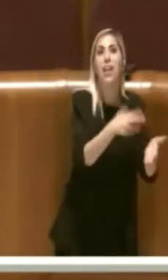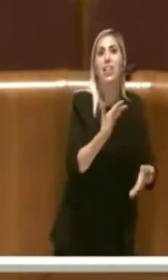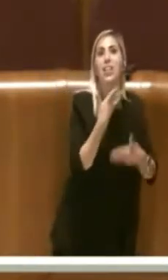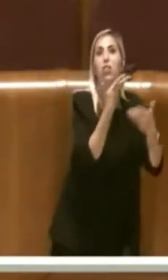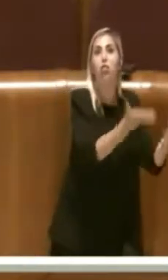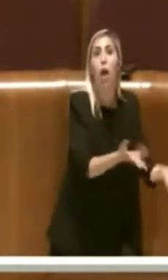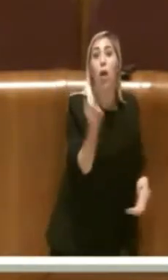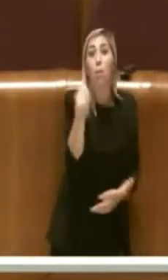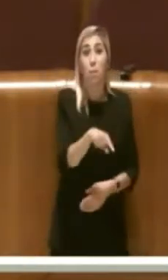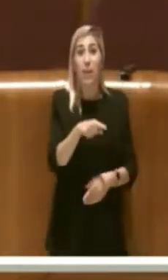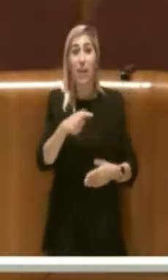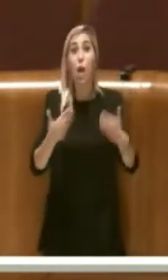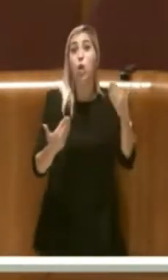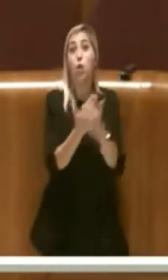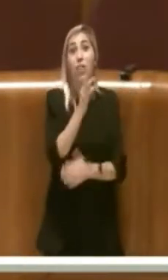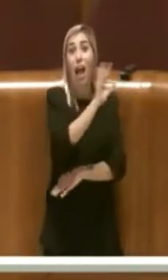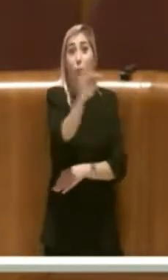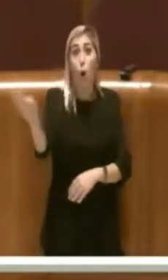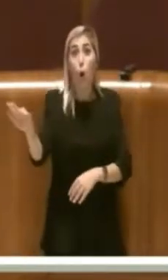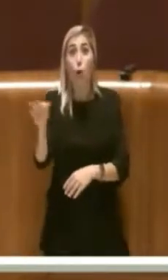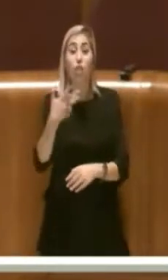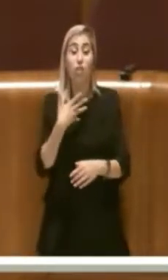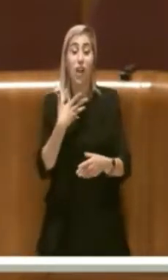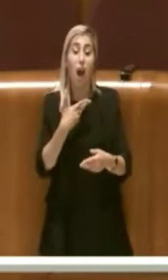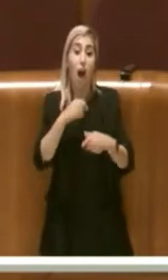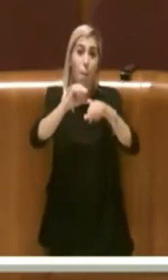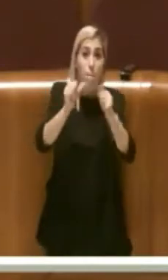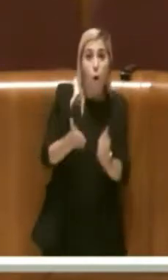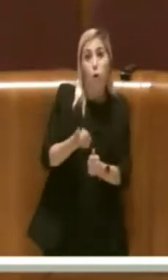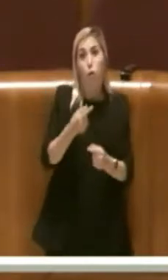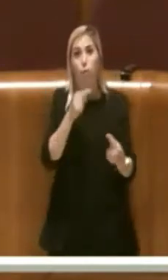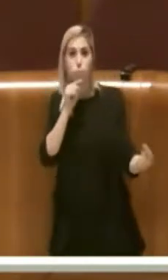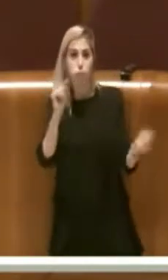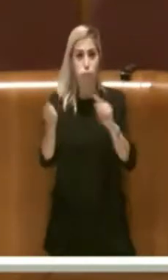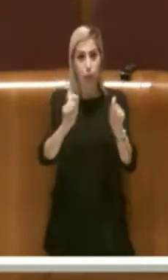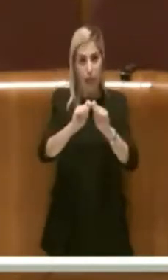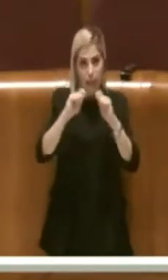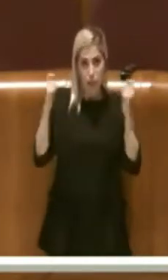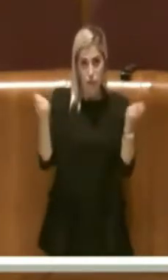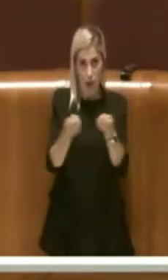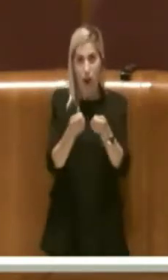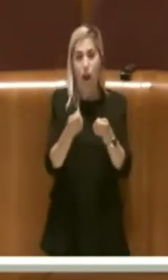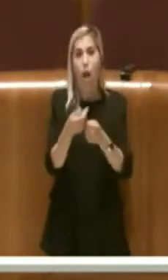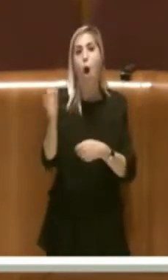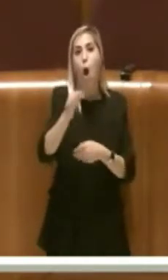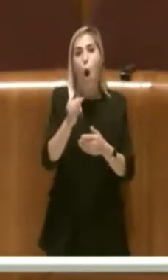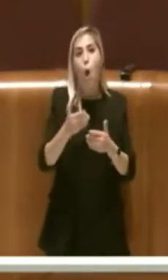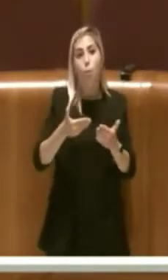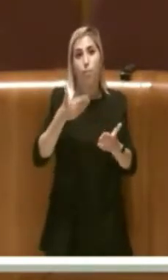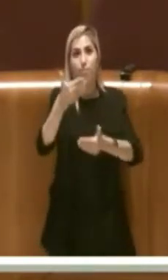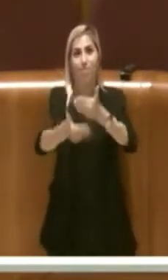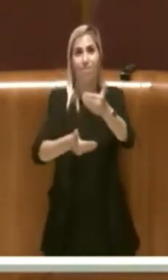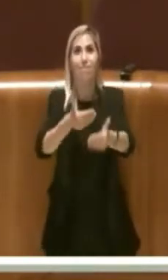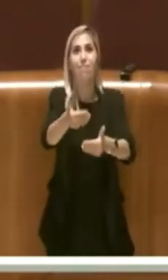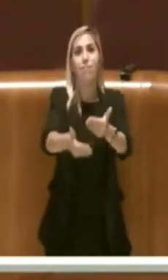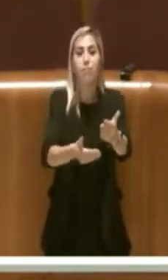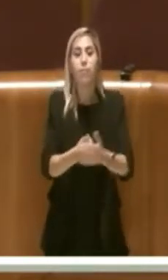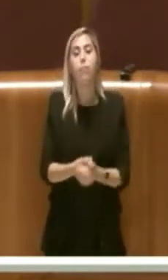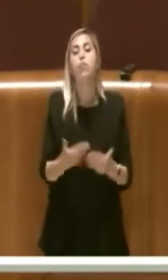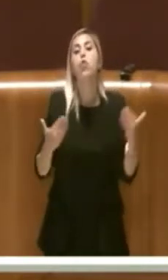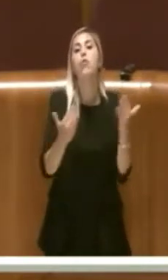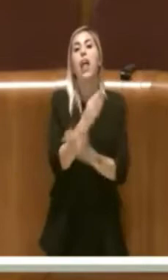ciò, alcune novità, ma poi avremo modo di vederle nel corso della discussione generale o in fase emendativa. Alcune